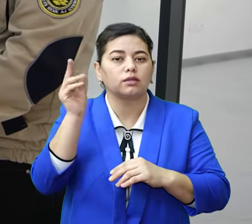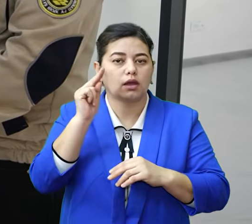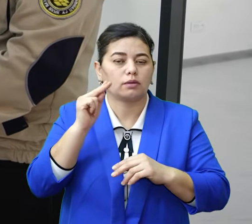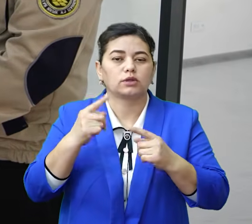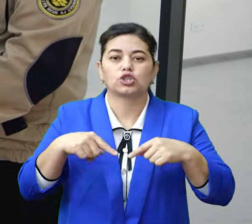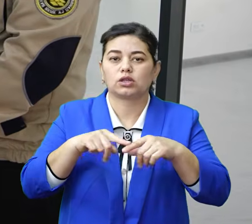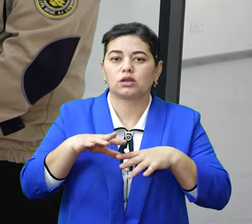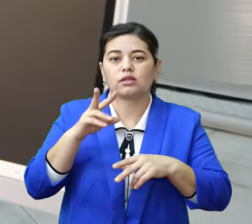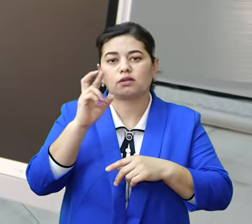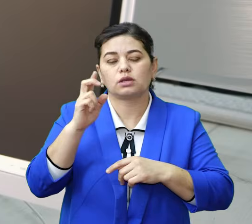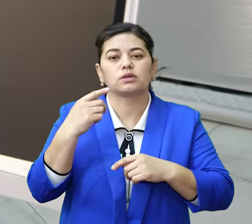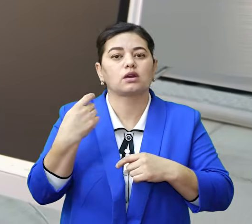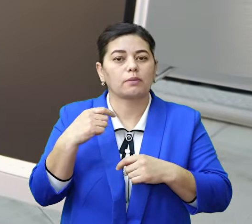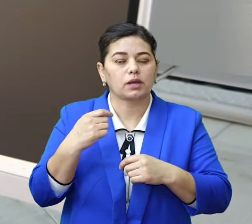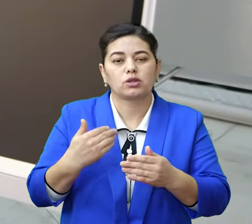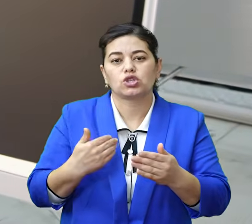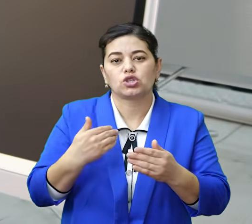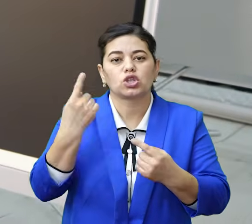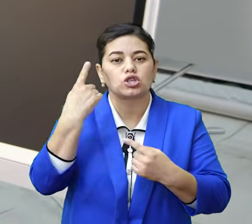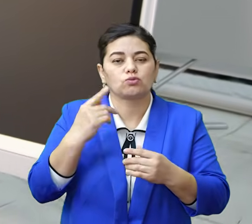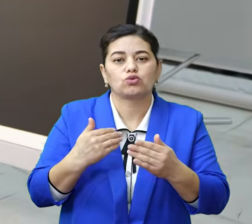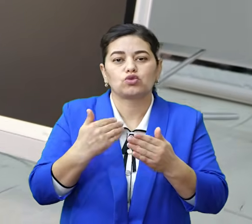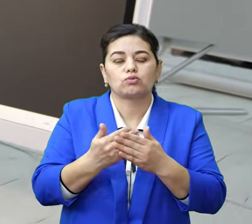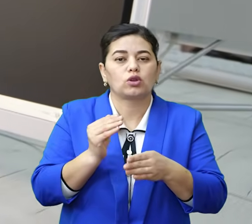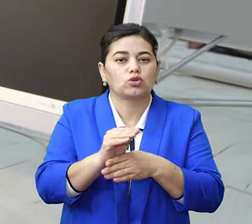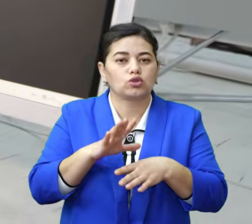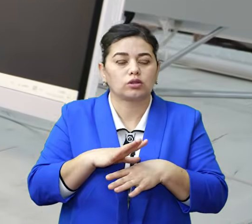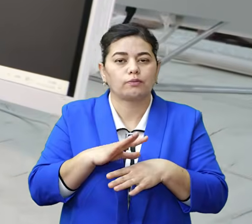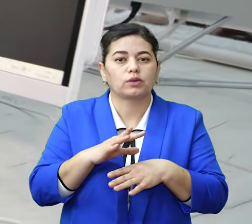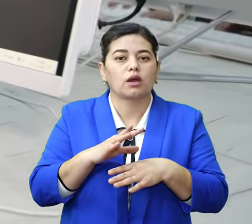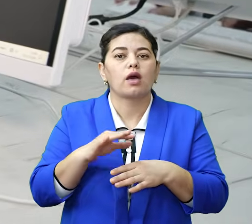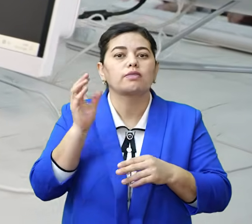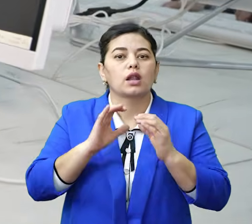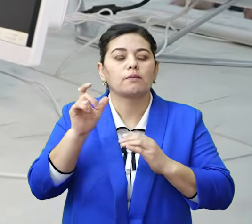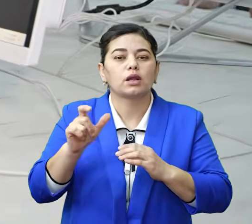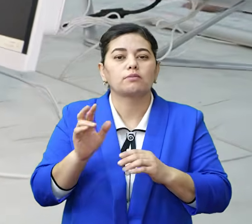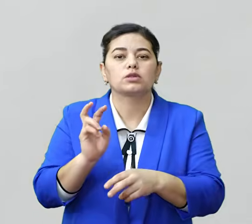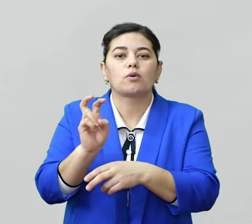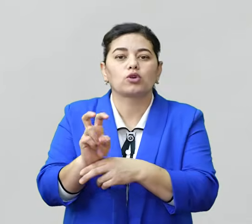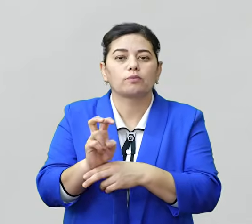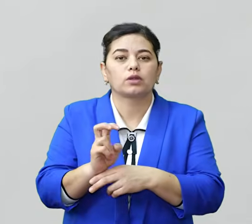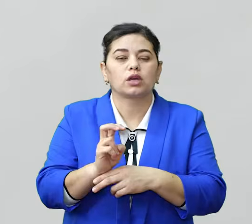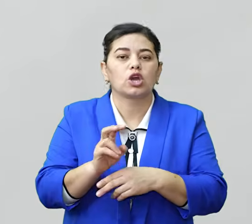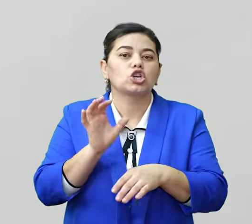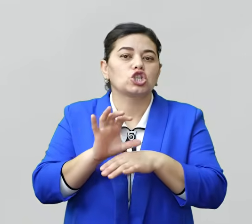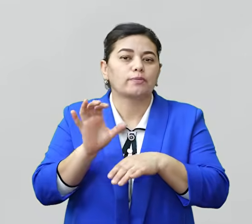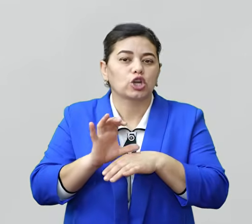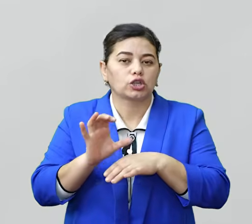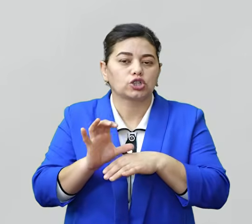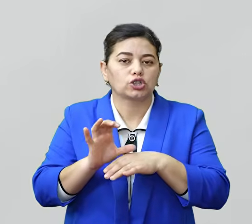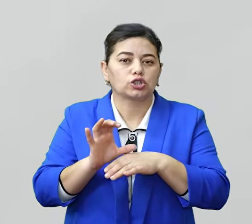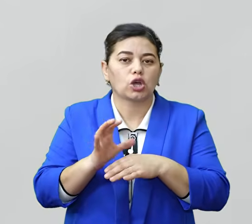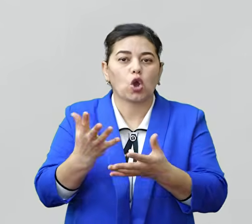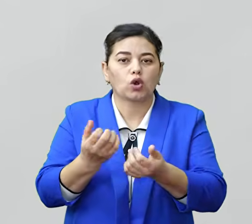qilindi. Davlatimiz rahbari tashabbusi bilan amalga oshirilyapti. Bevosita talabalarimiz borib, ilk kun ishlab chiqarishda